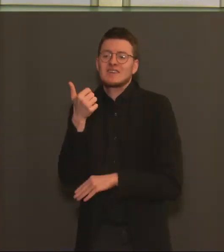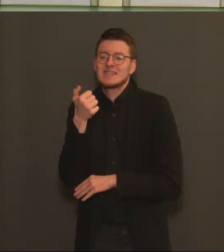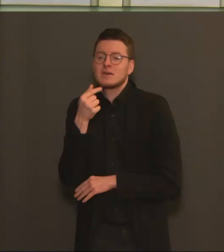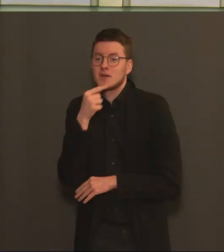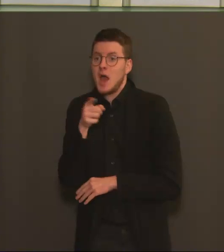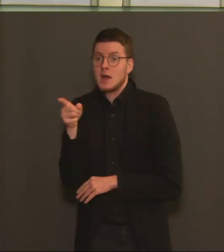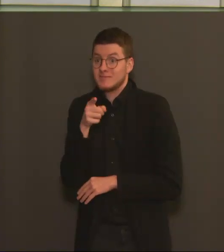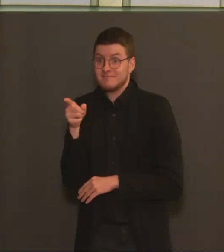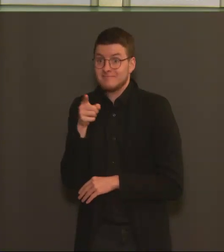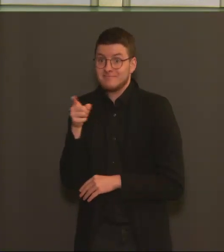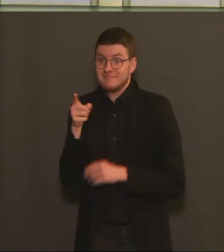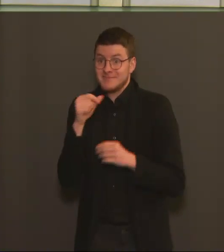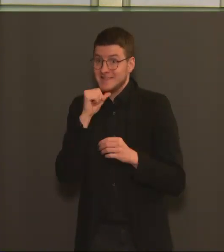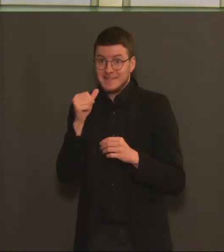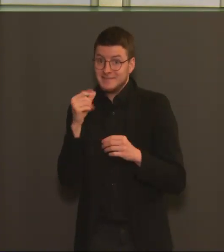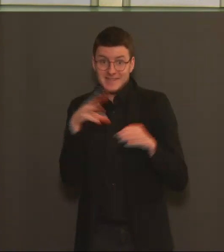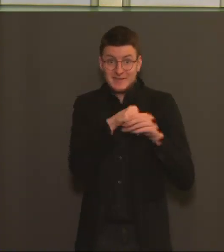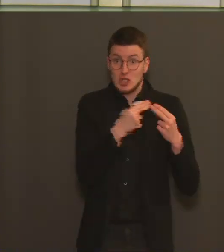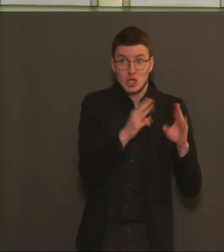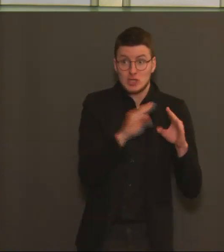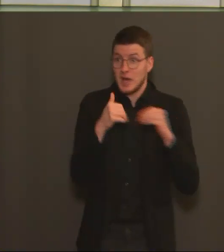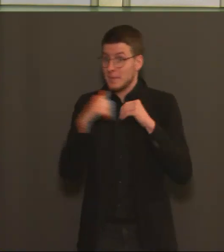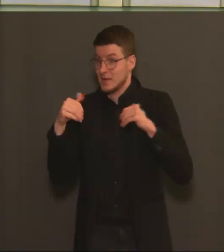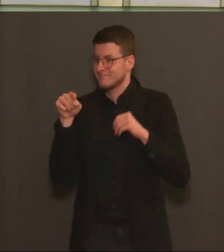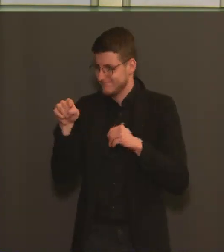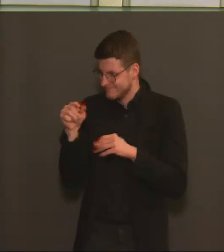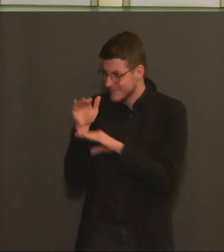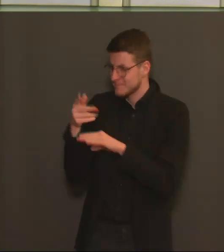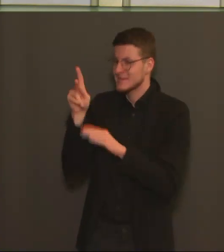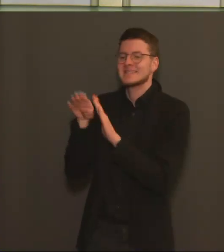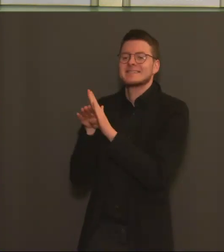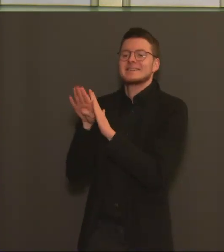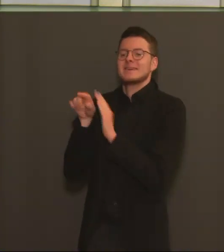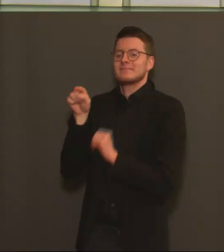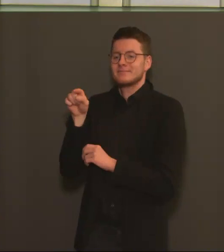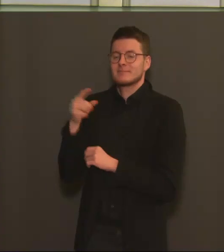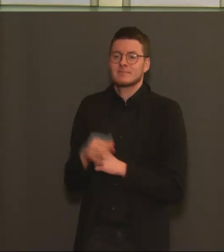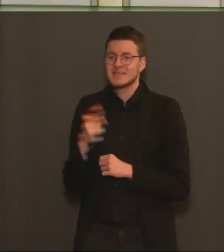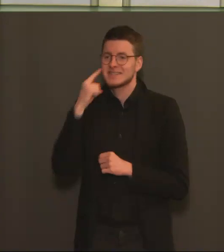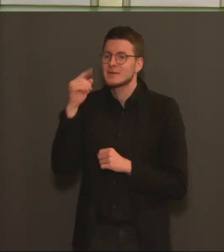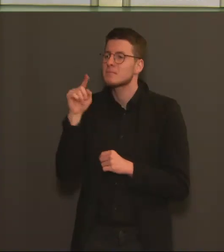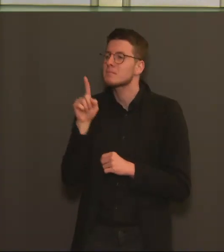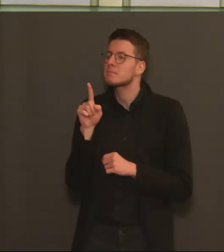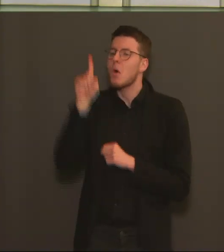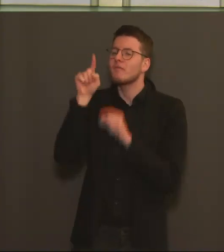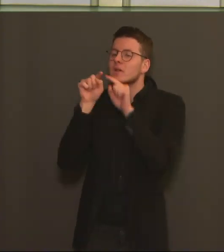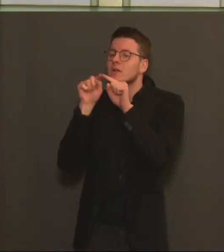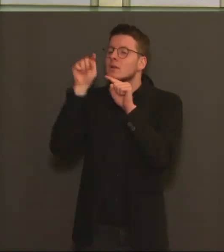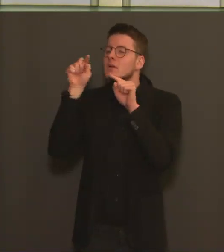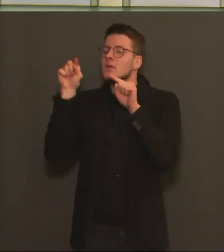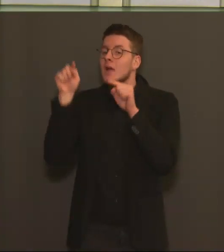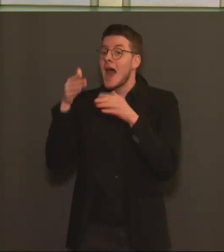niet in een woonzorgcentrum verblijven. Je kan zien in de bovenste grafiek dat beide curves elkaar kruisen sinds